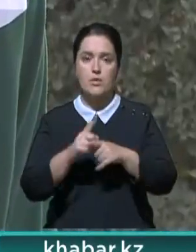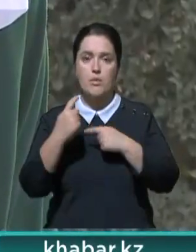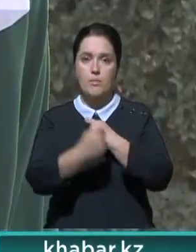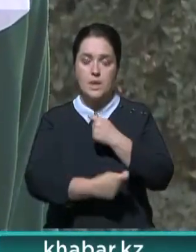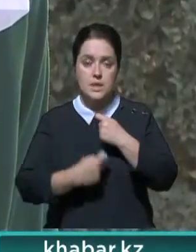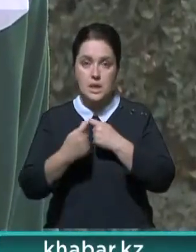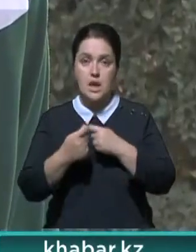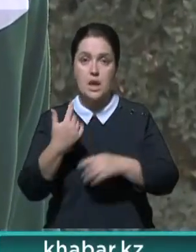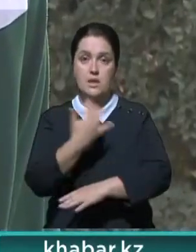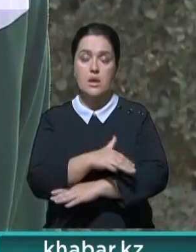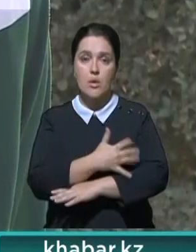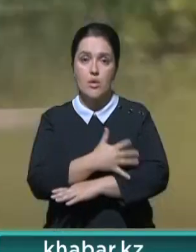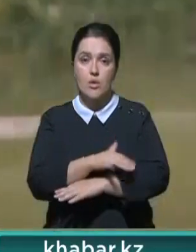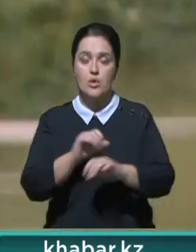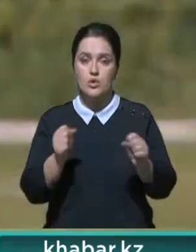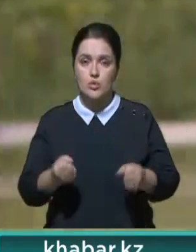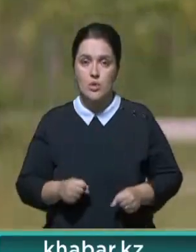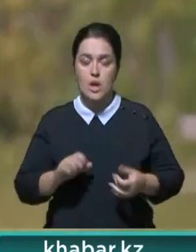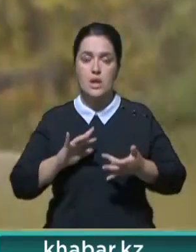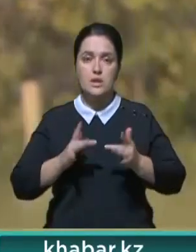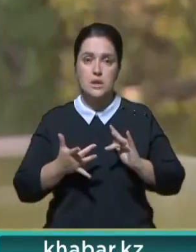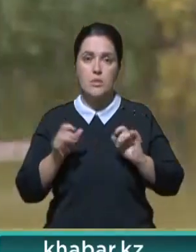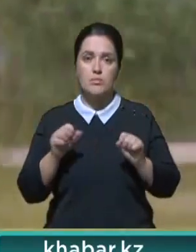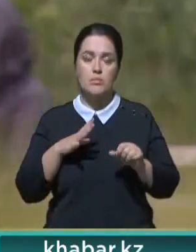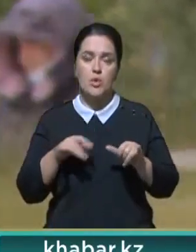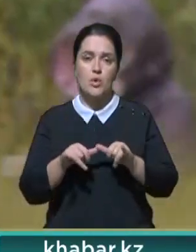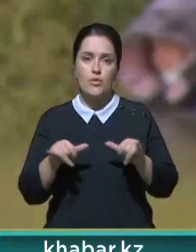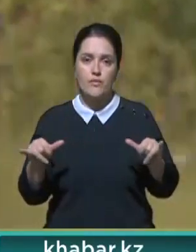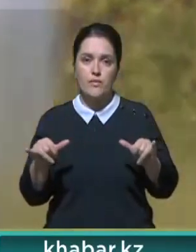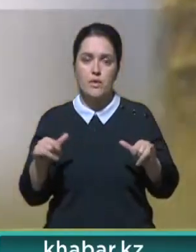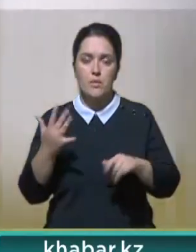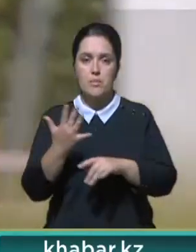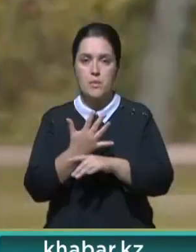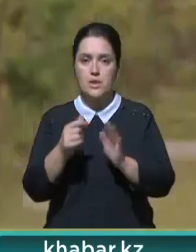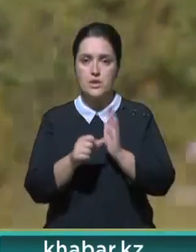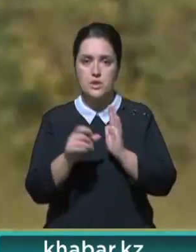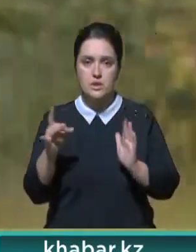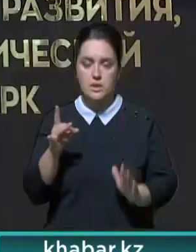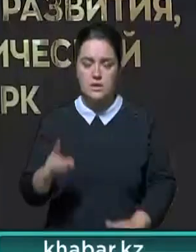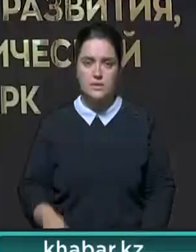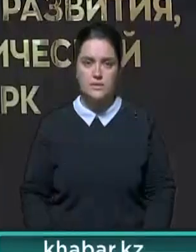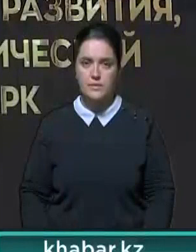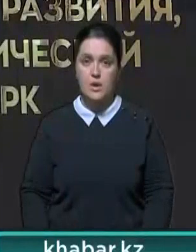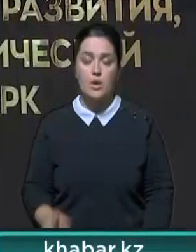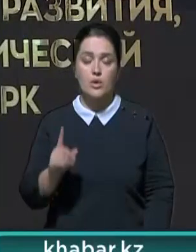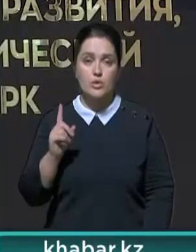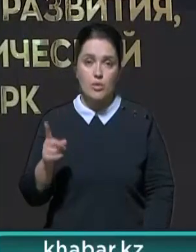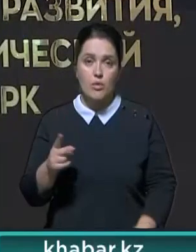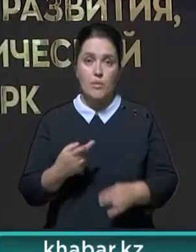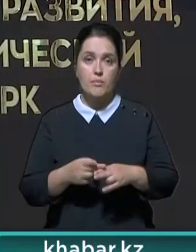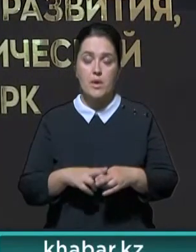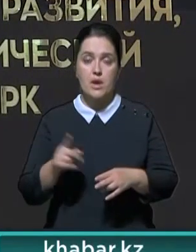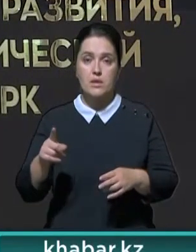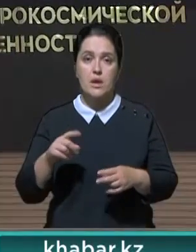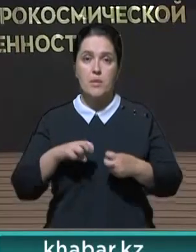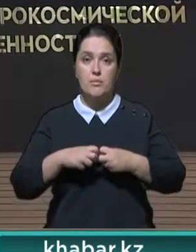строения. На улице, к примеру, скорость мобильных данных может увеличиться в 5-6 раз. Но в профильном ведомстве